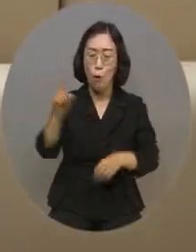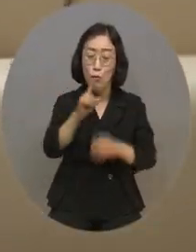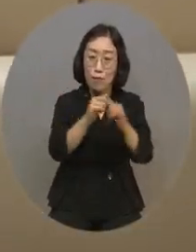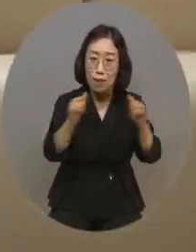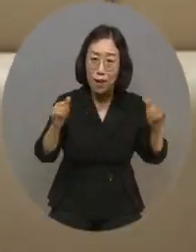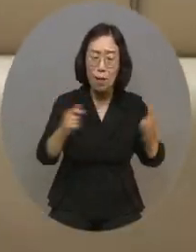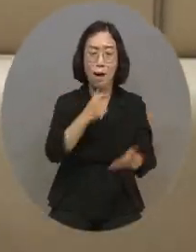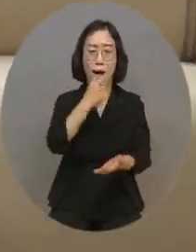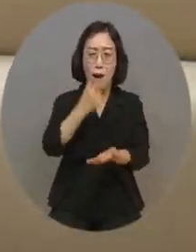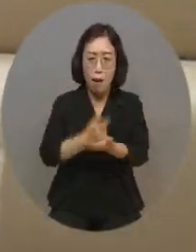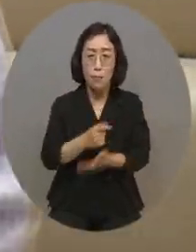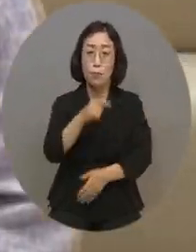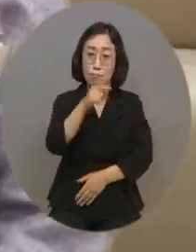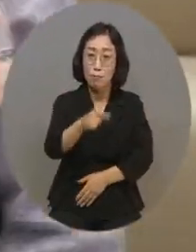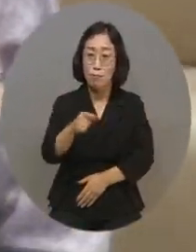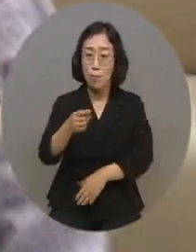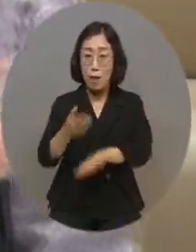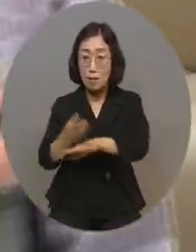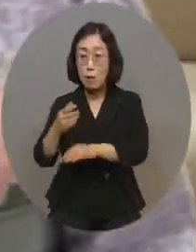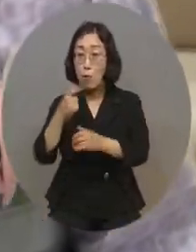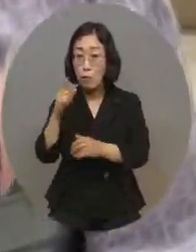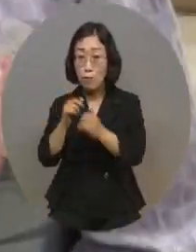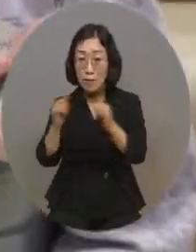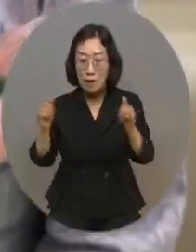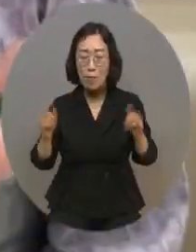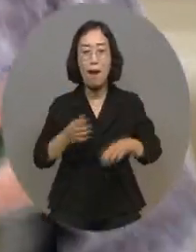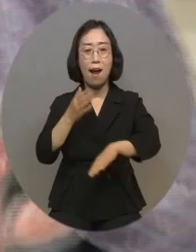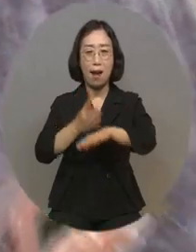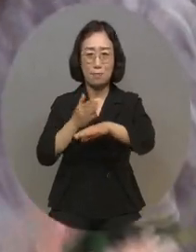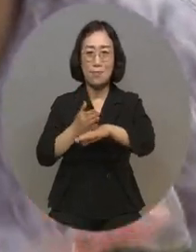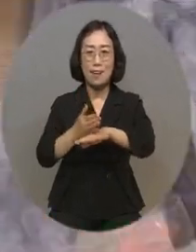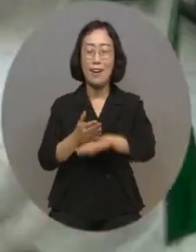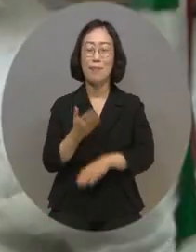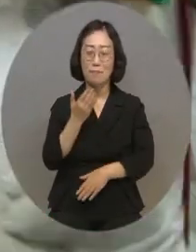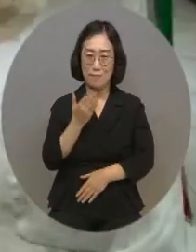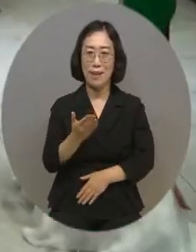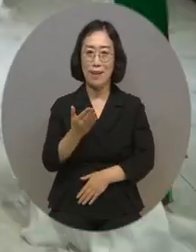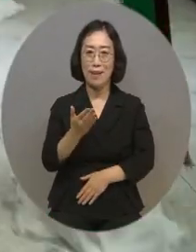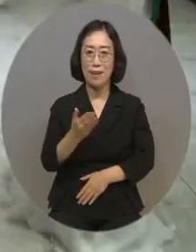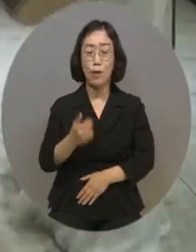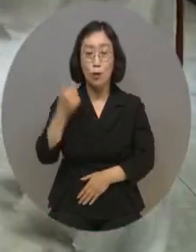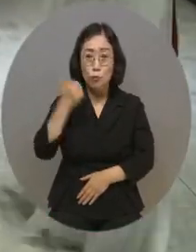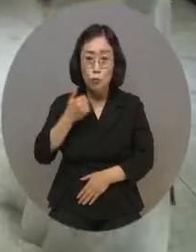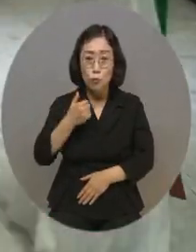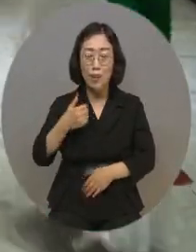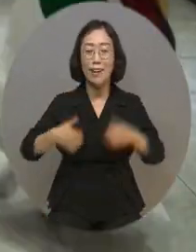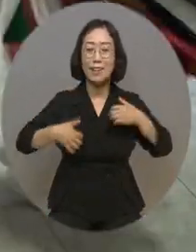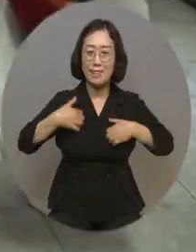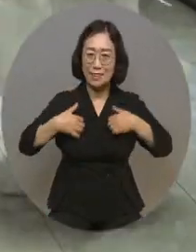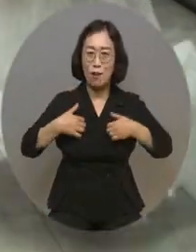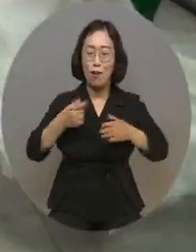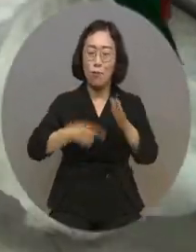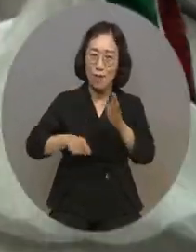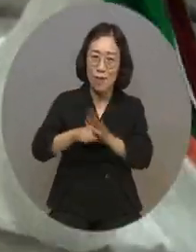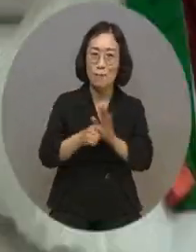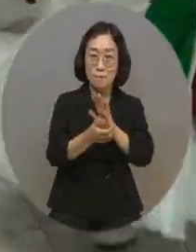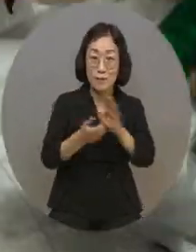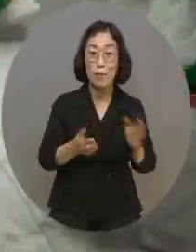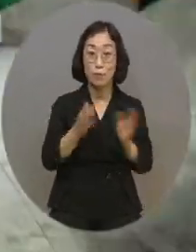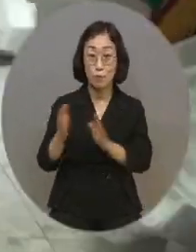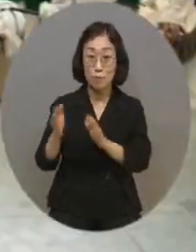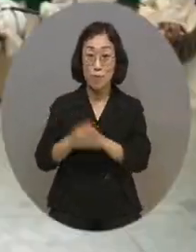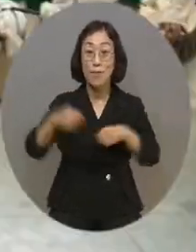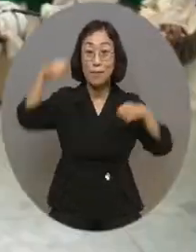이에게는 감동의 시간을, 어떤 이에게는 감사의 시간을 만들어 주었습니다. 누군가의 즐거움을 상상하며 만들어낸